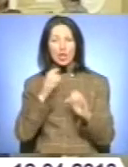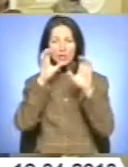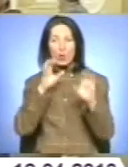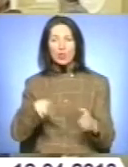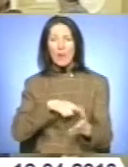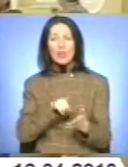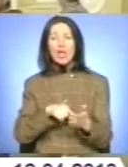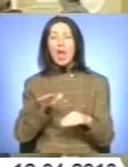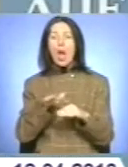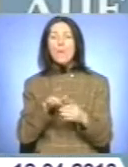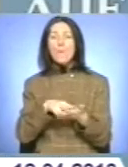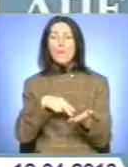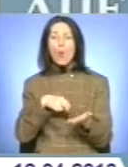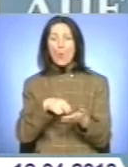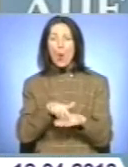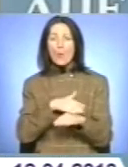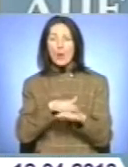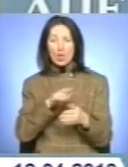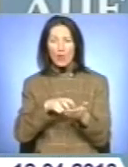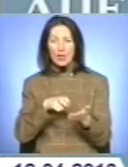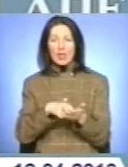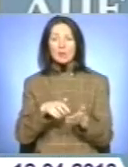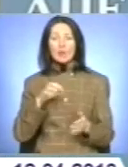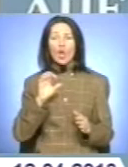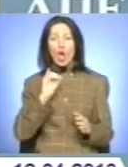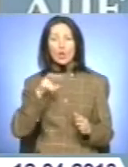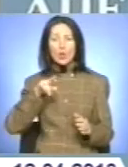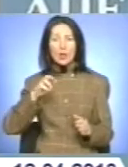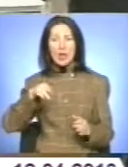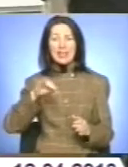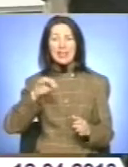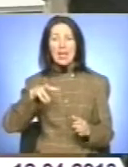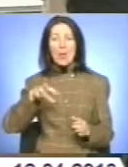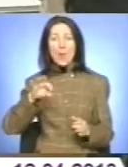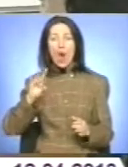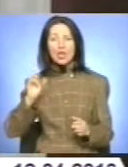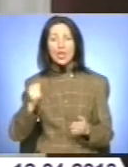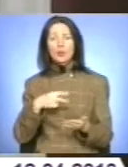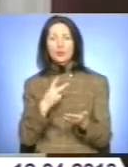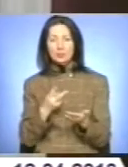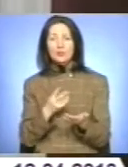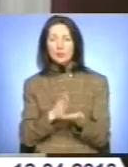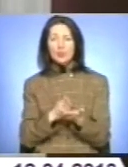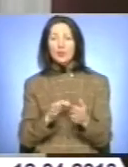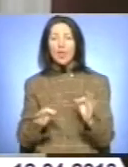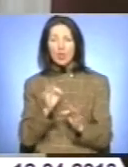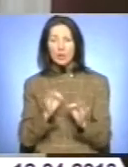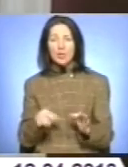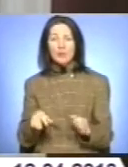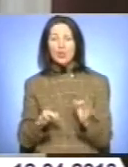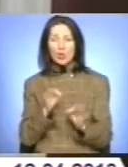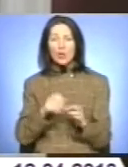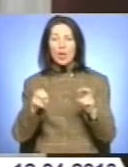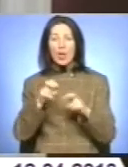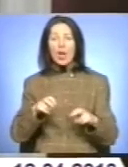Тимошенко лежить у юридичній площині і поки не може бути вирішеним, адже судові розгляди тривають. Все залежить від швидкості роботи судів, наголосив